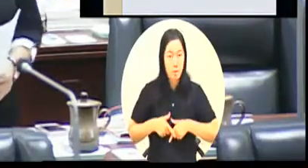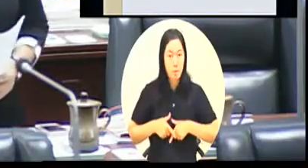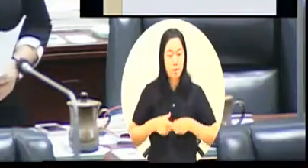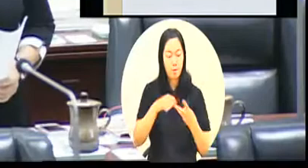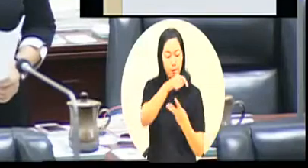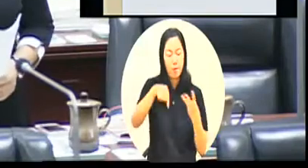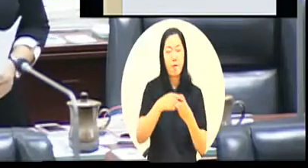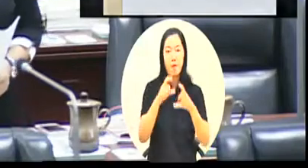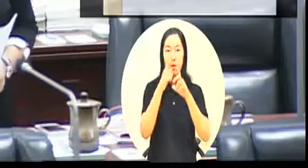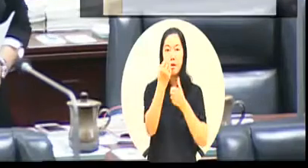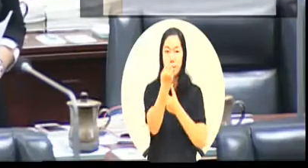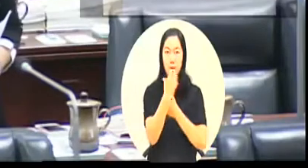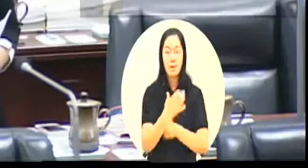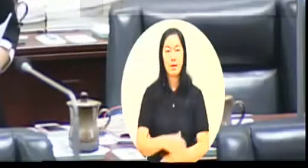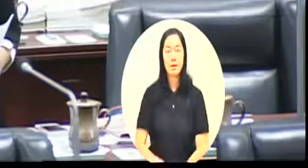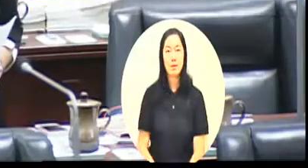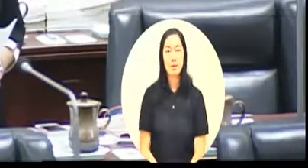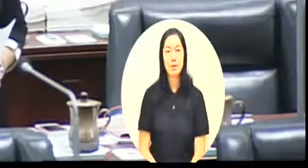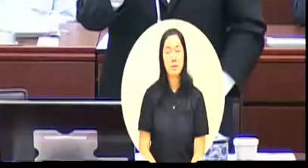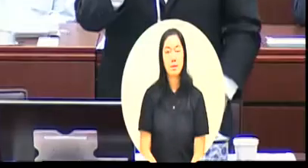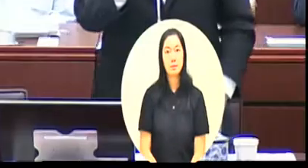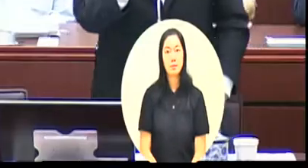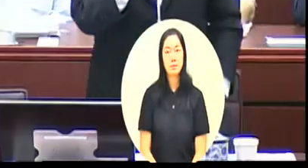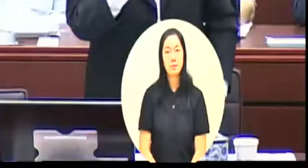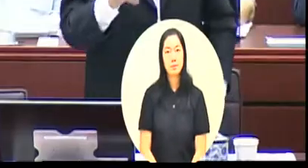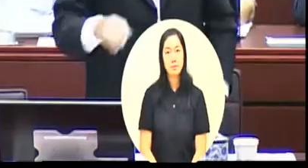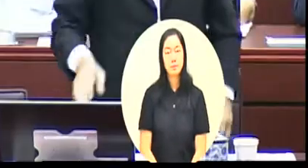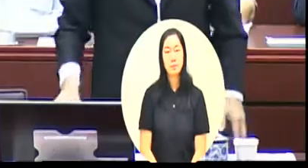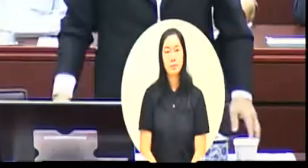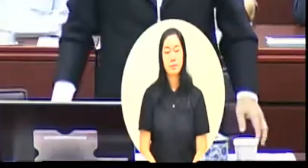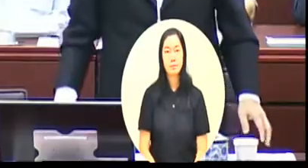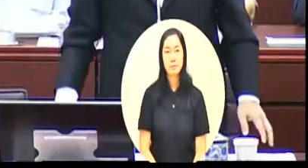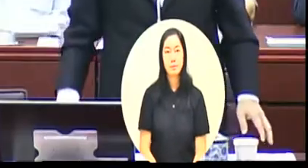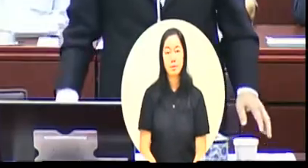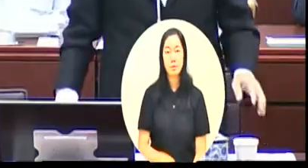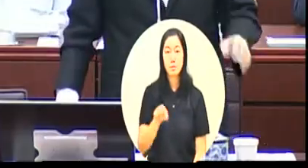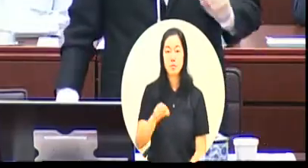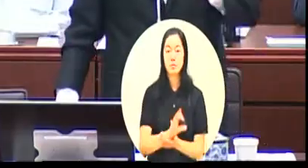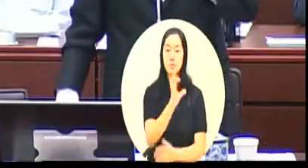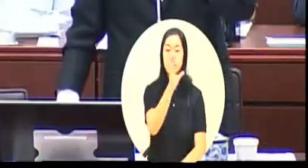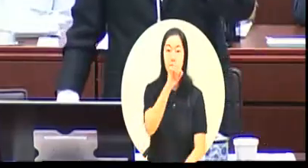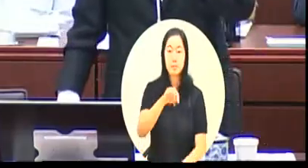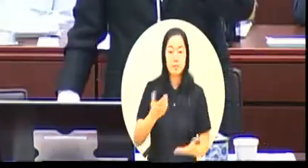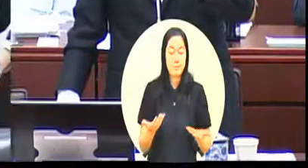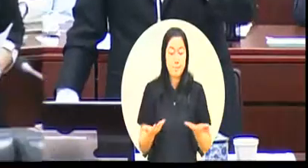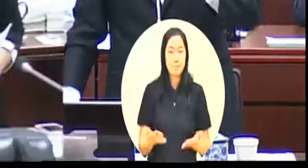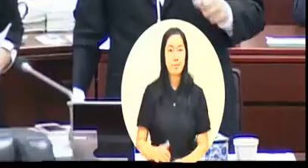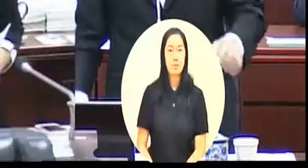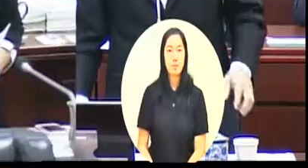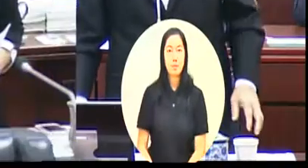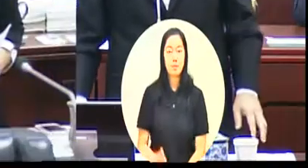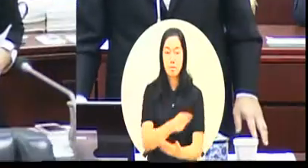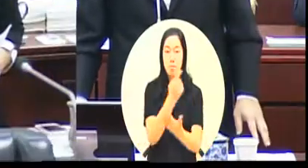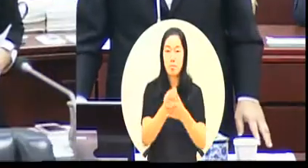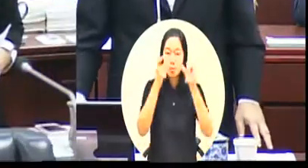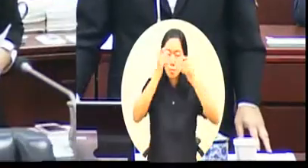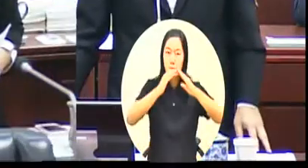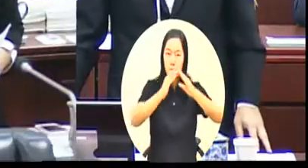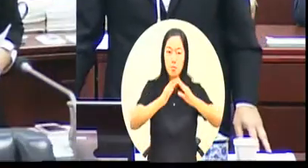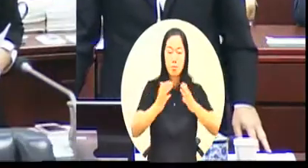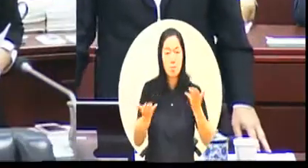复一下？ 赵局长请答复。 谢谢议员哦。有关公厕的部分哦，整个高雄市有差不